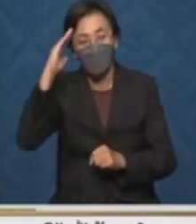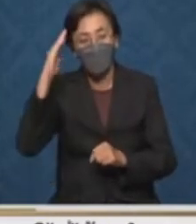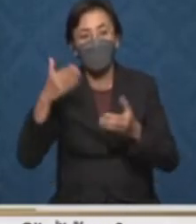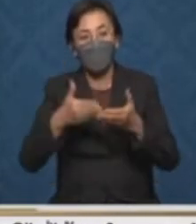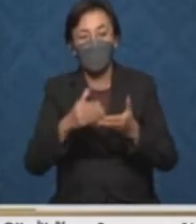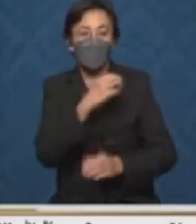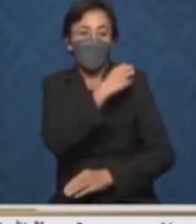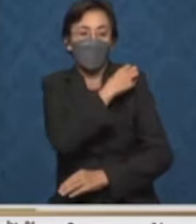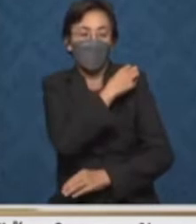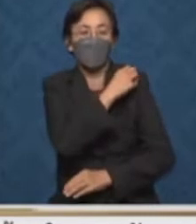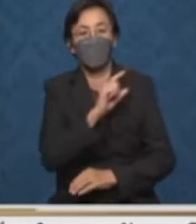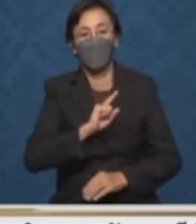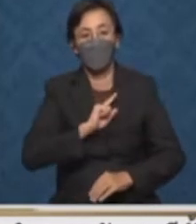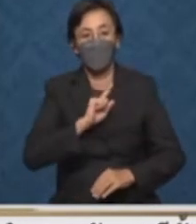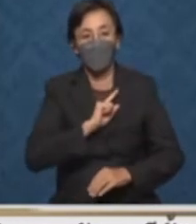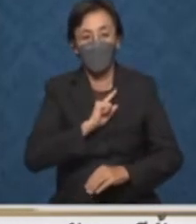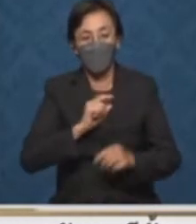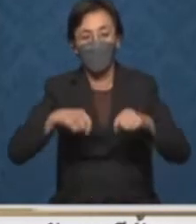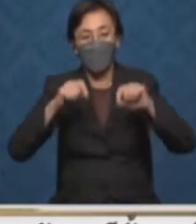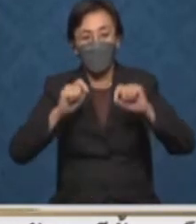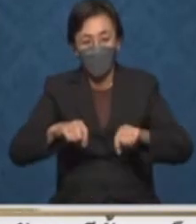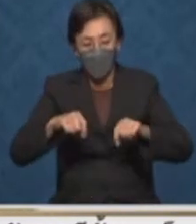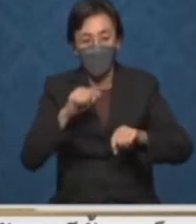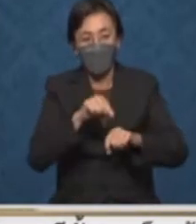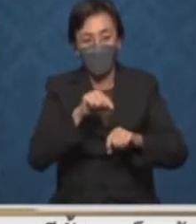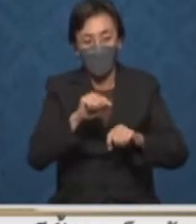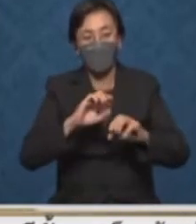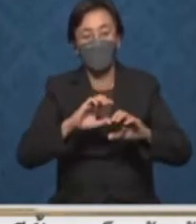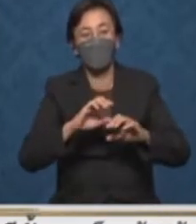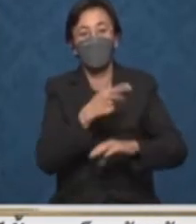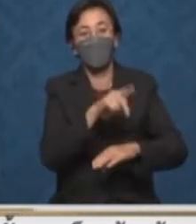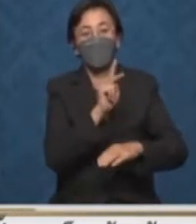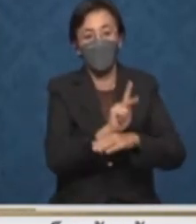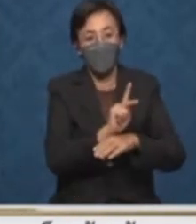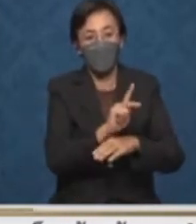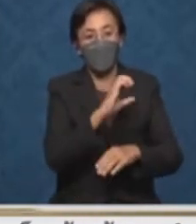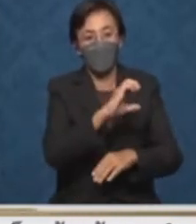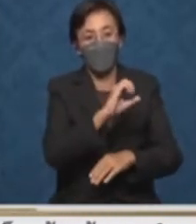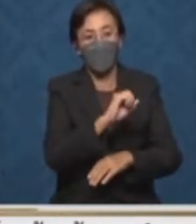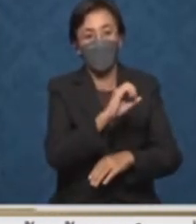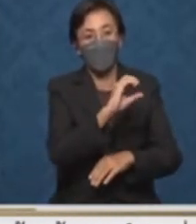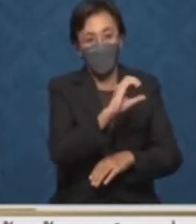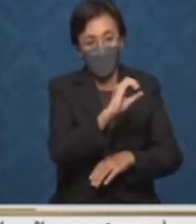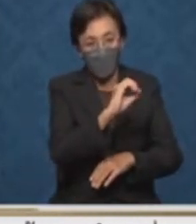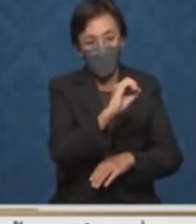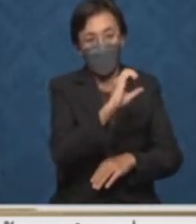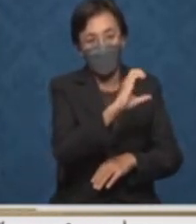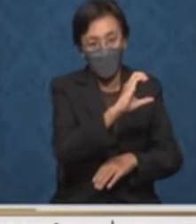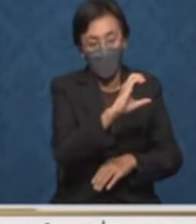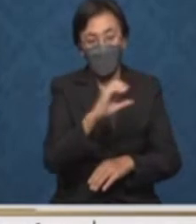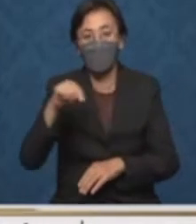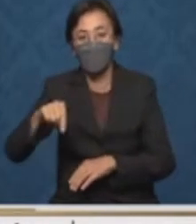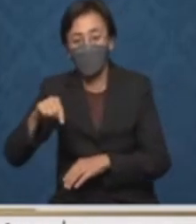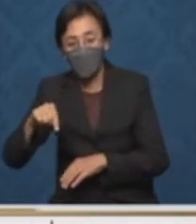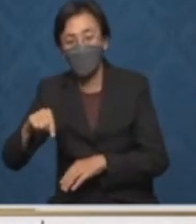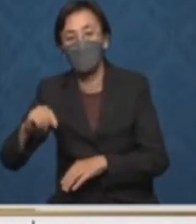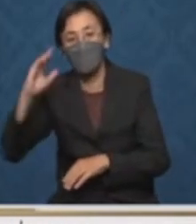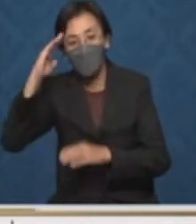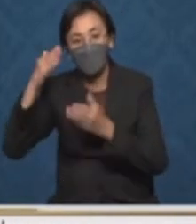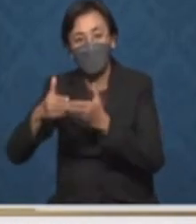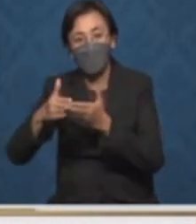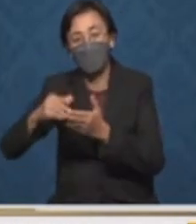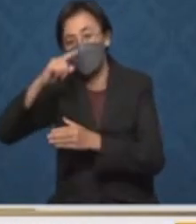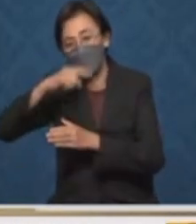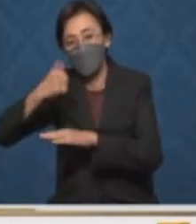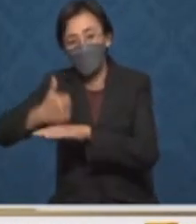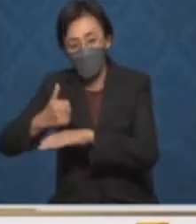ดดิษฐ์ก็เป็นการเซ็นสัญญาระหว่างประธานของบริษัท CSOC และเสนาธิการฐานเรือของประเทศ